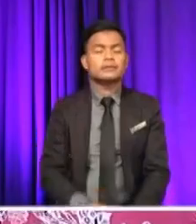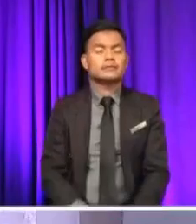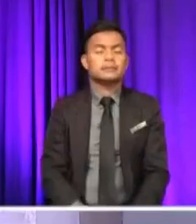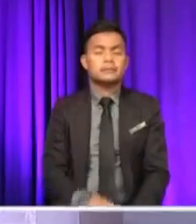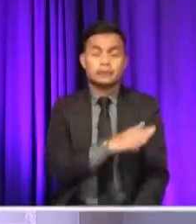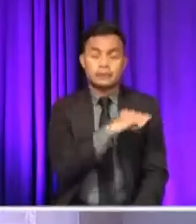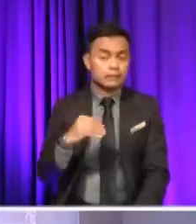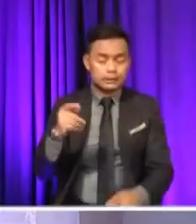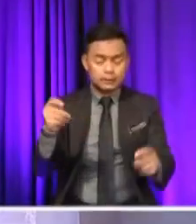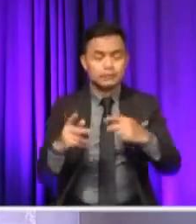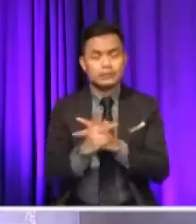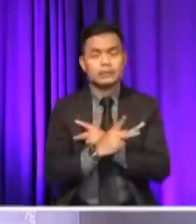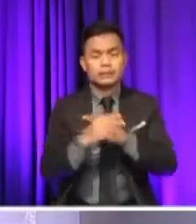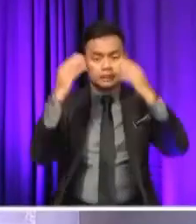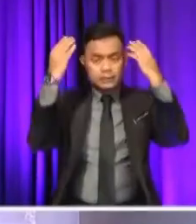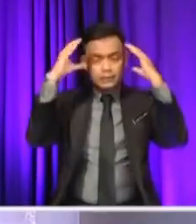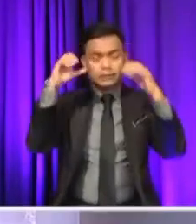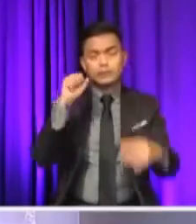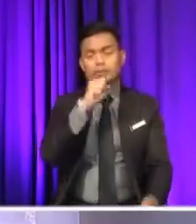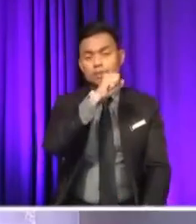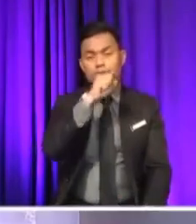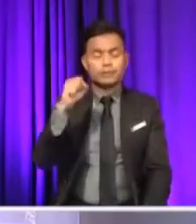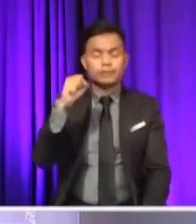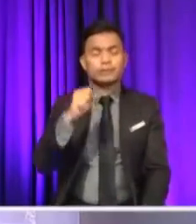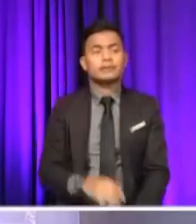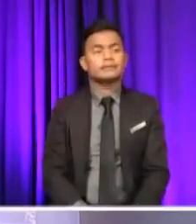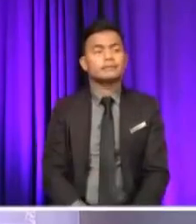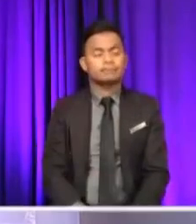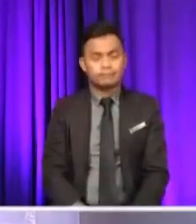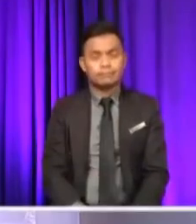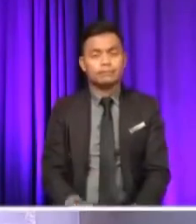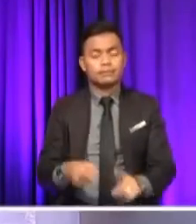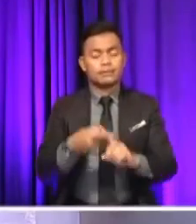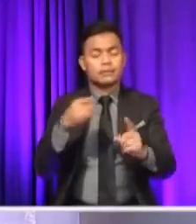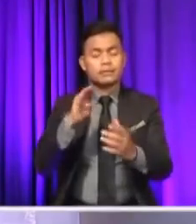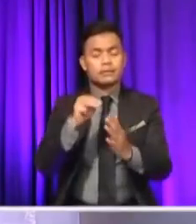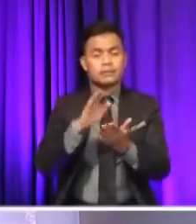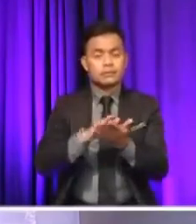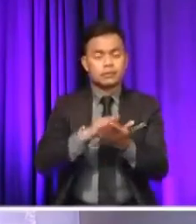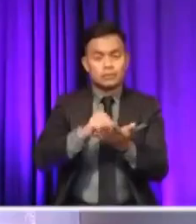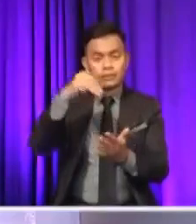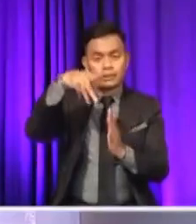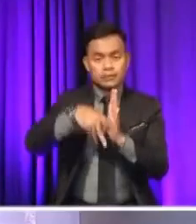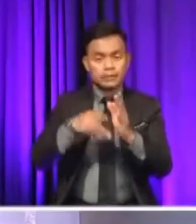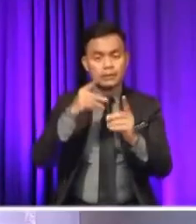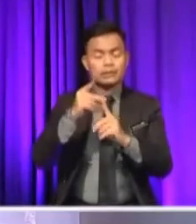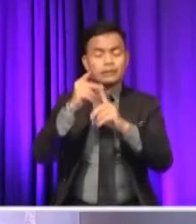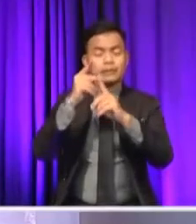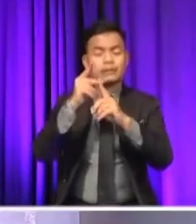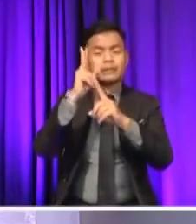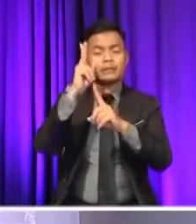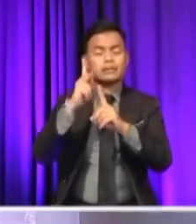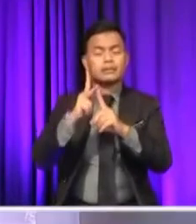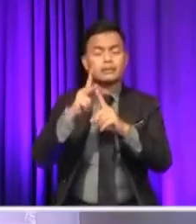kepada jurubahasa isyarat kita, Cikgu Saiful Amri Sailan dari Sekolah Menengah Pendidikan Khas Vokasional Shah